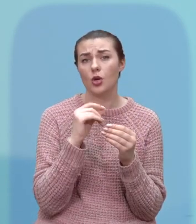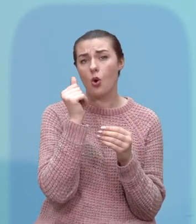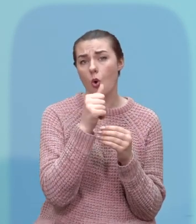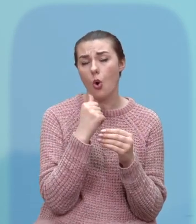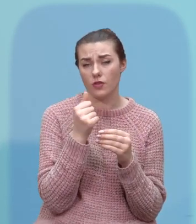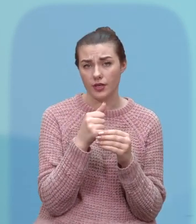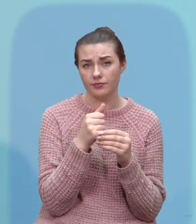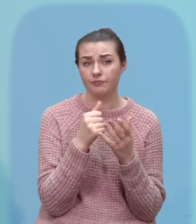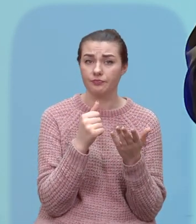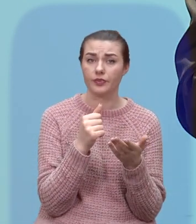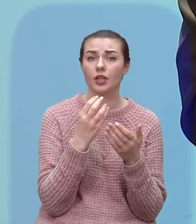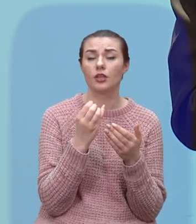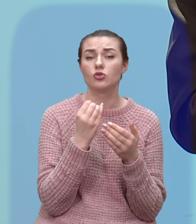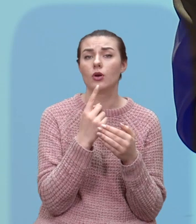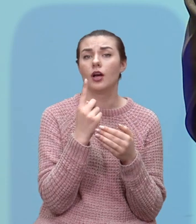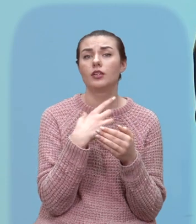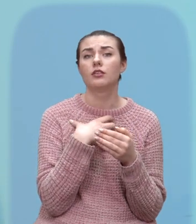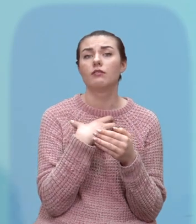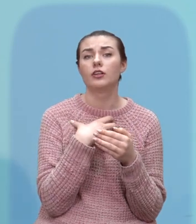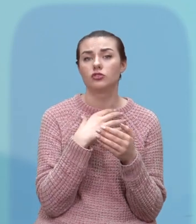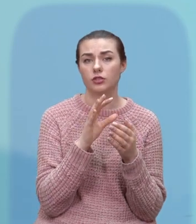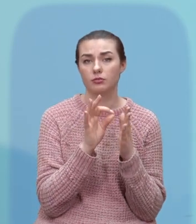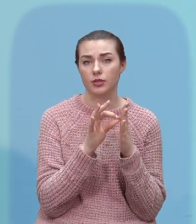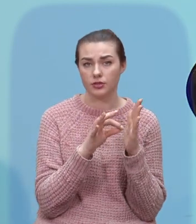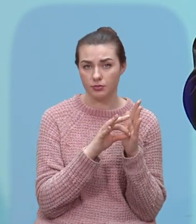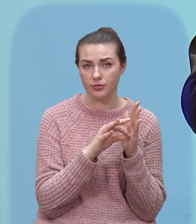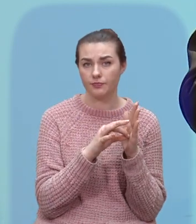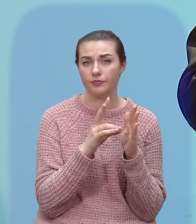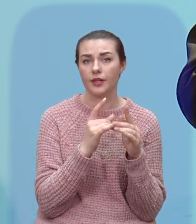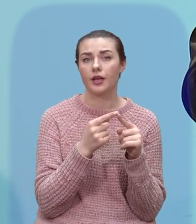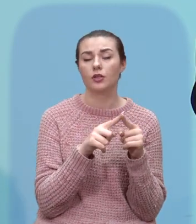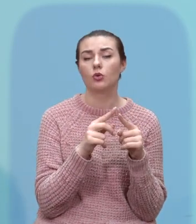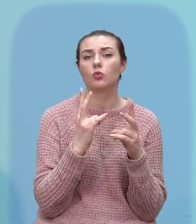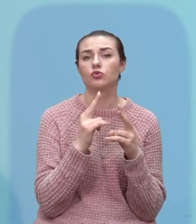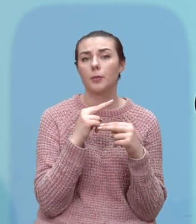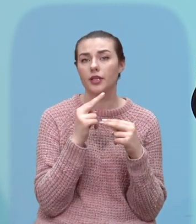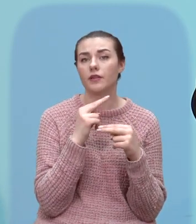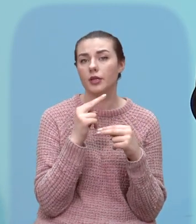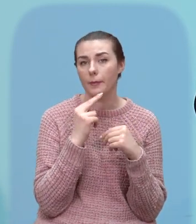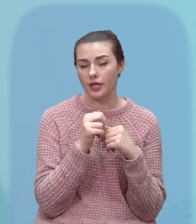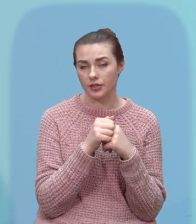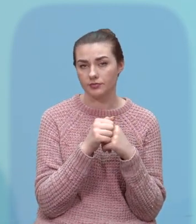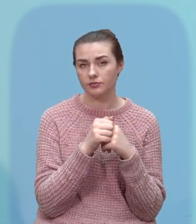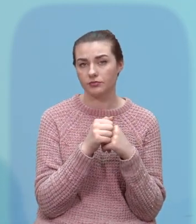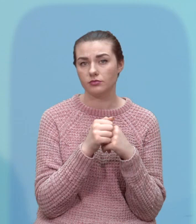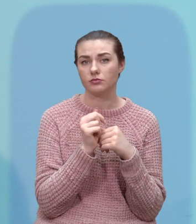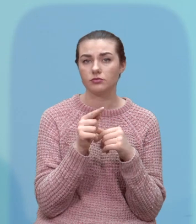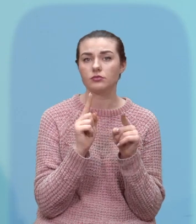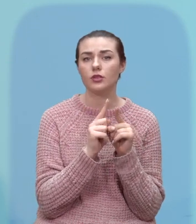и года ну и еще вот от один важный момент на который следует обратить внимание